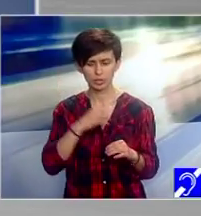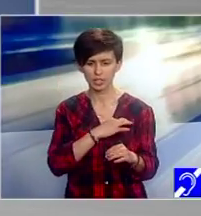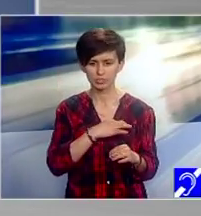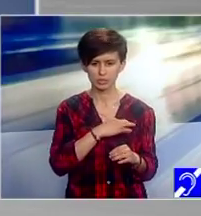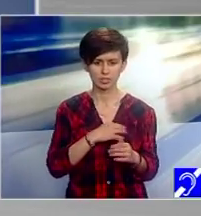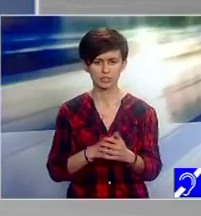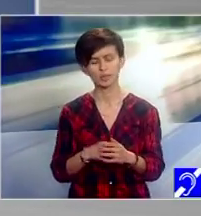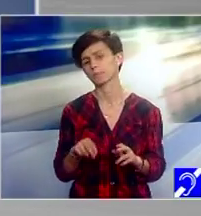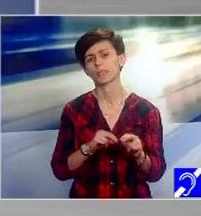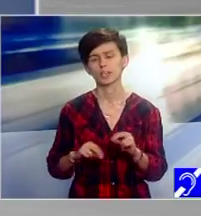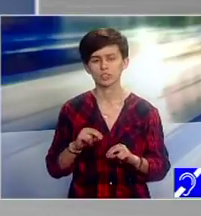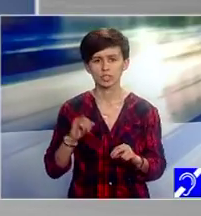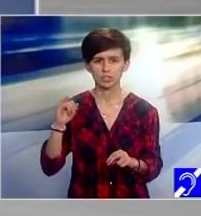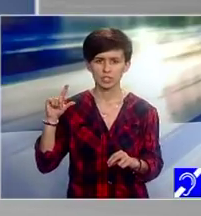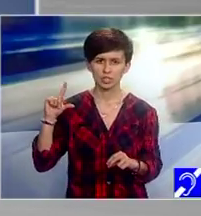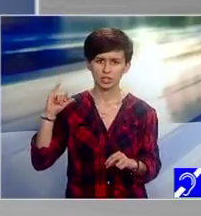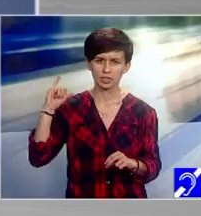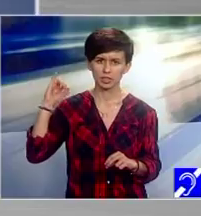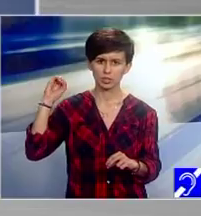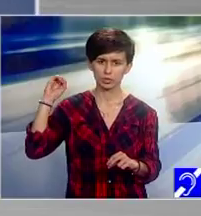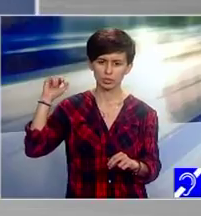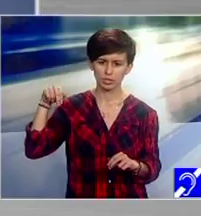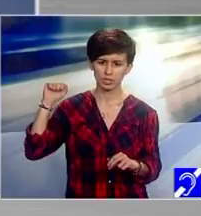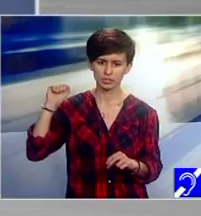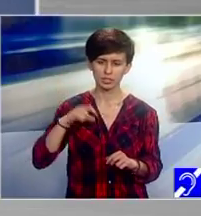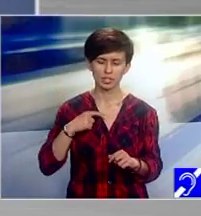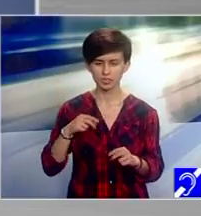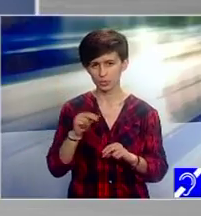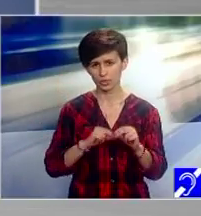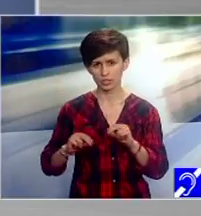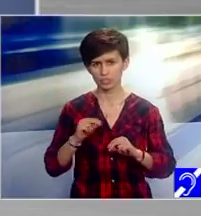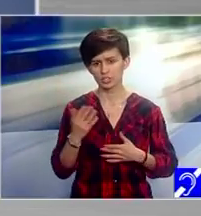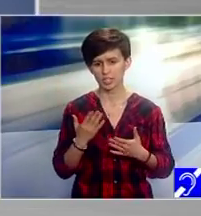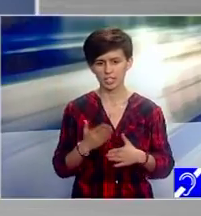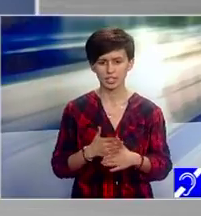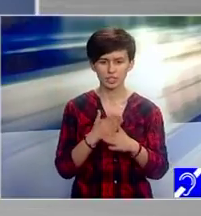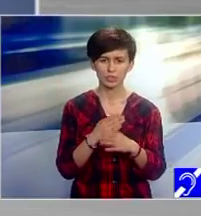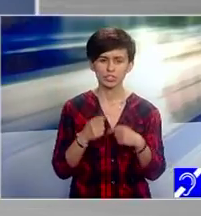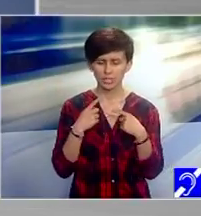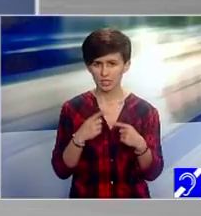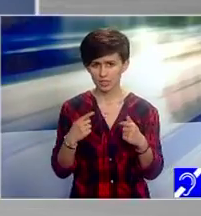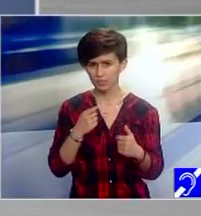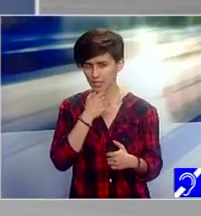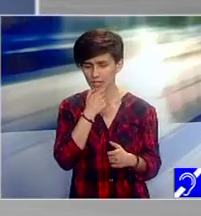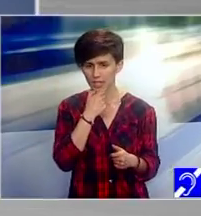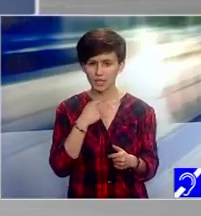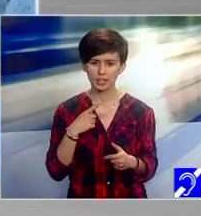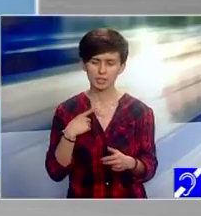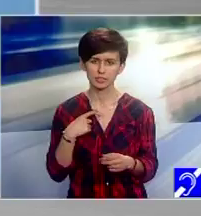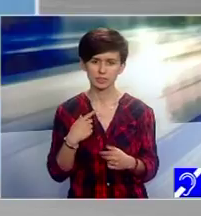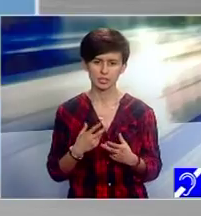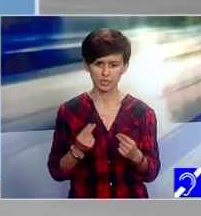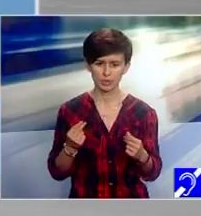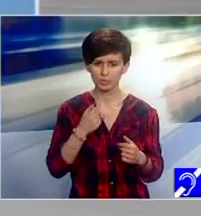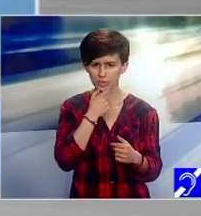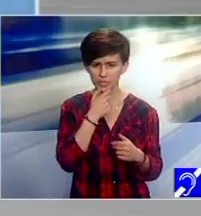Club Genesis din Cluj-Napoca e o asociație care ne susține în fiecare an. Chiar asta vreau să spun, sunt de ani de zile